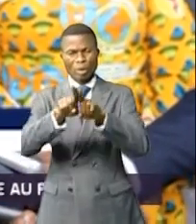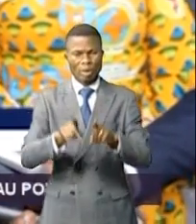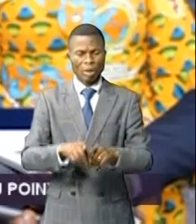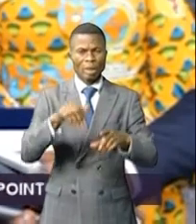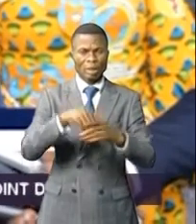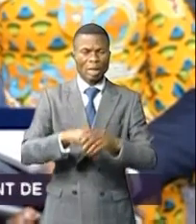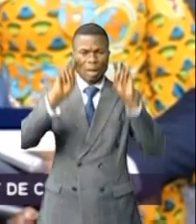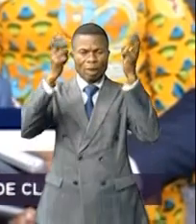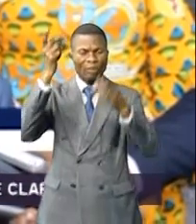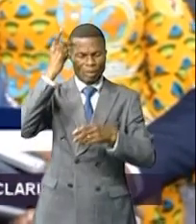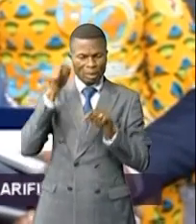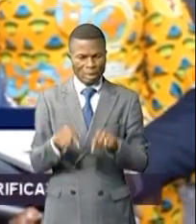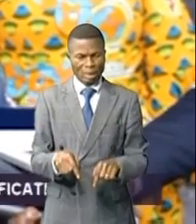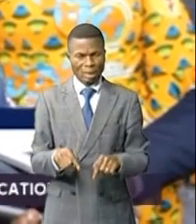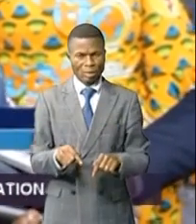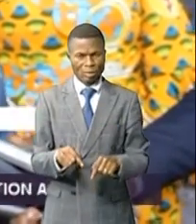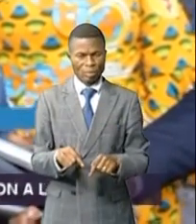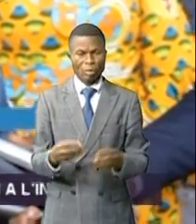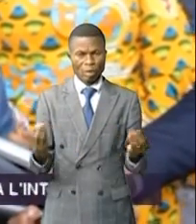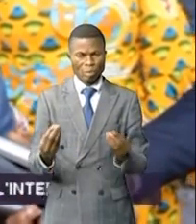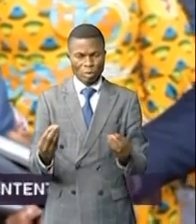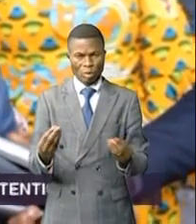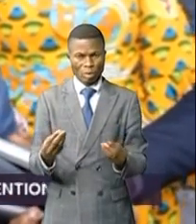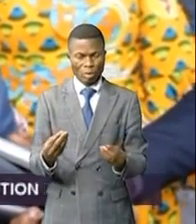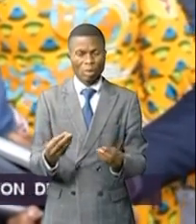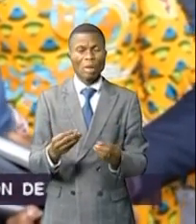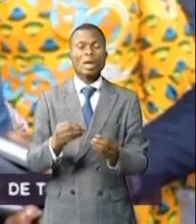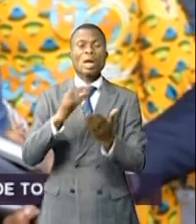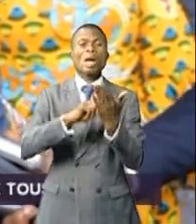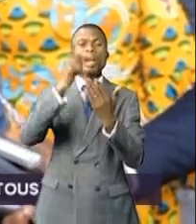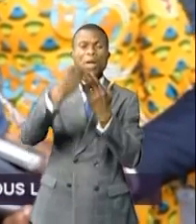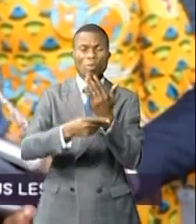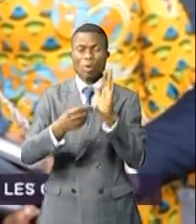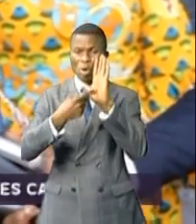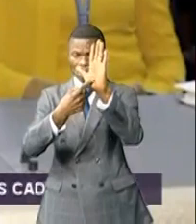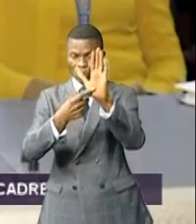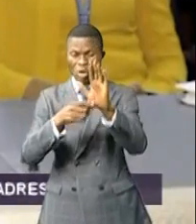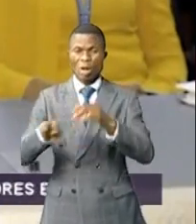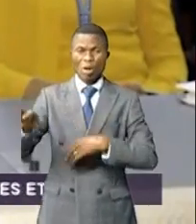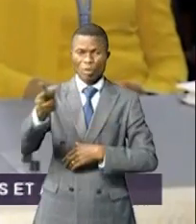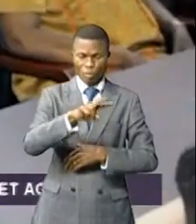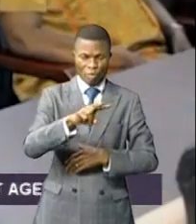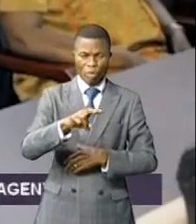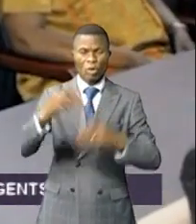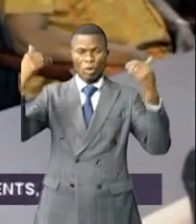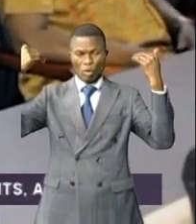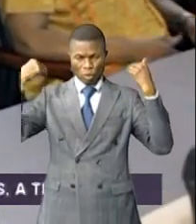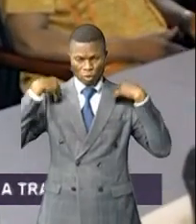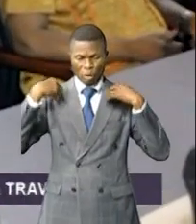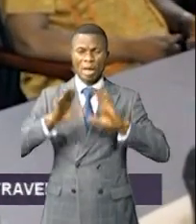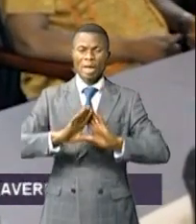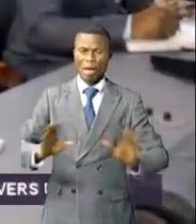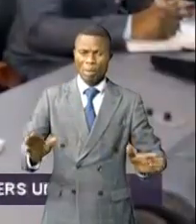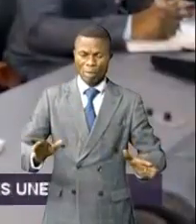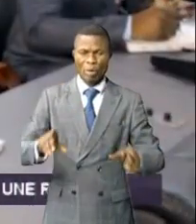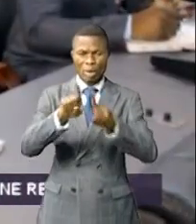la ville de Kinshasa. Et c'est un tableau que nous venons de présenter auprès des autorités concernées